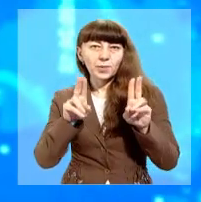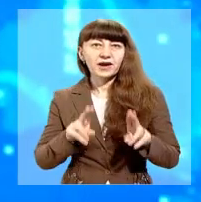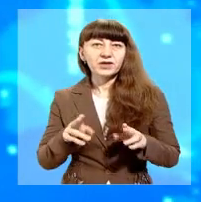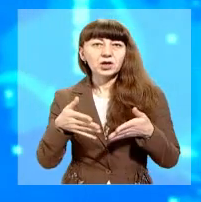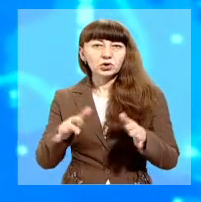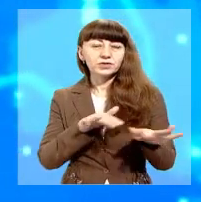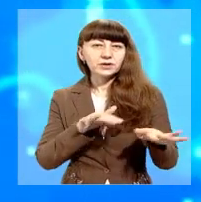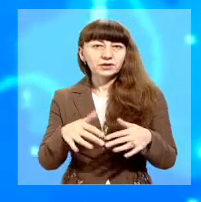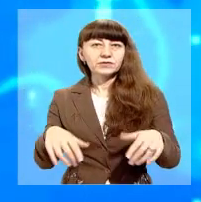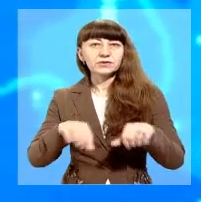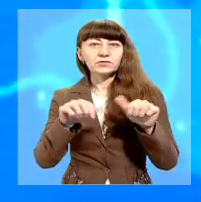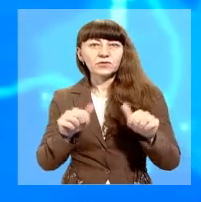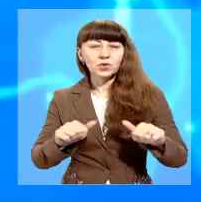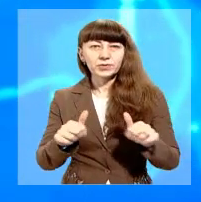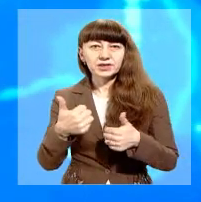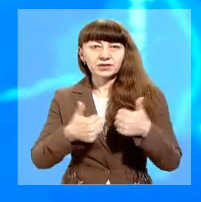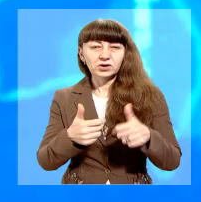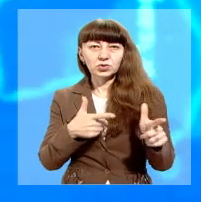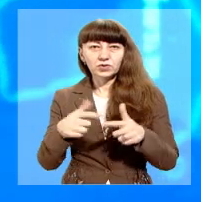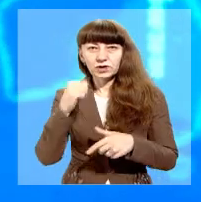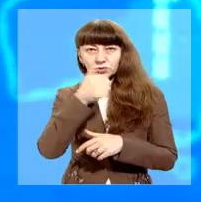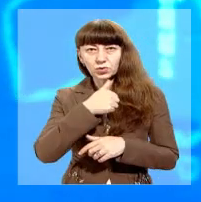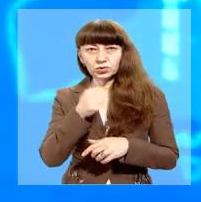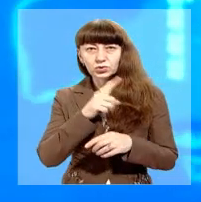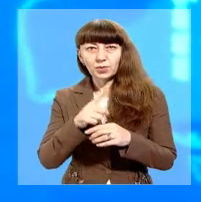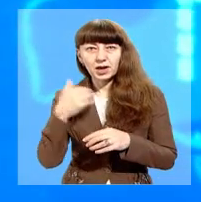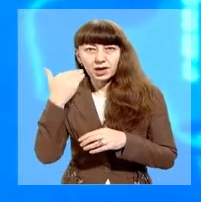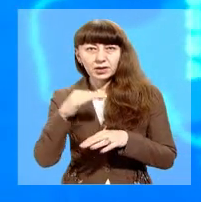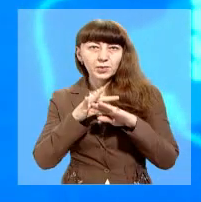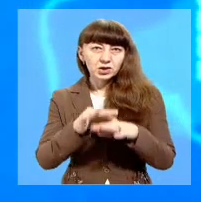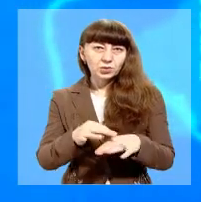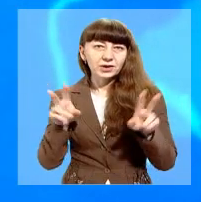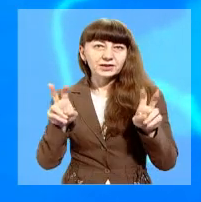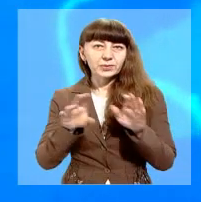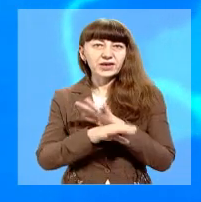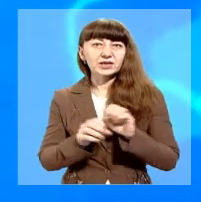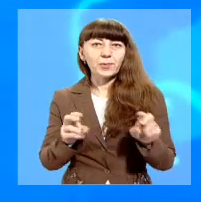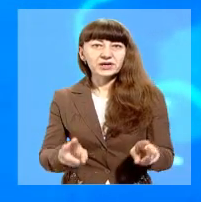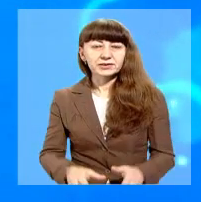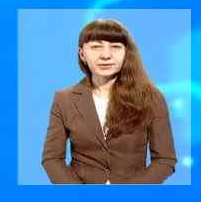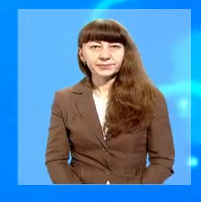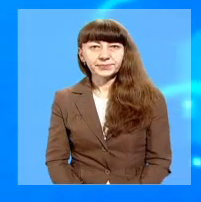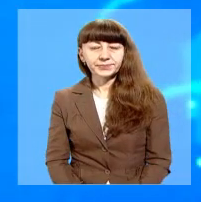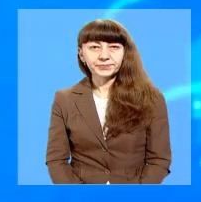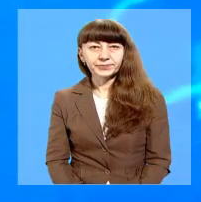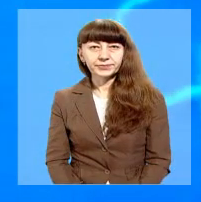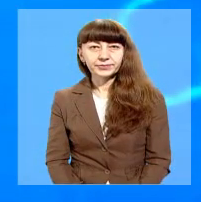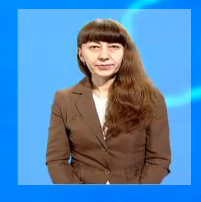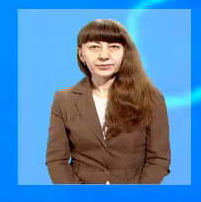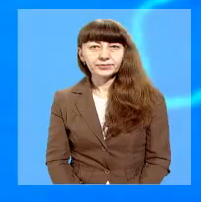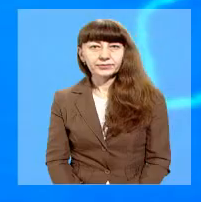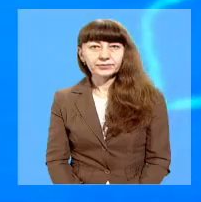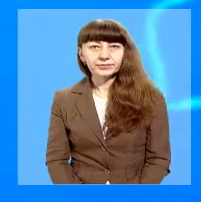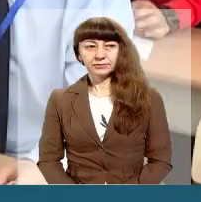К своеобразному соревнованию они готовились целый год, чтобы лето прошло под гидом безопасно. Наши корреспонденты расскажут